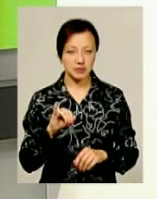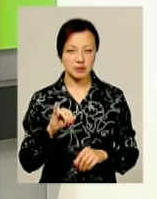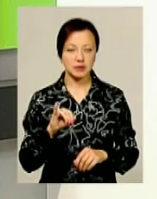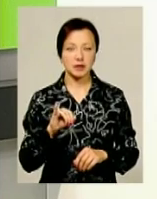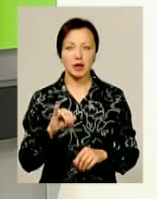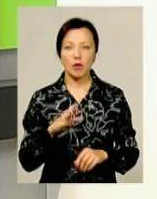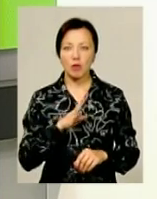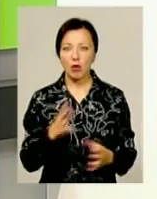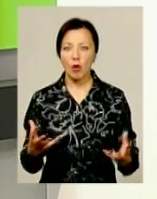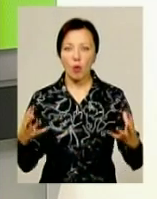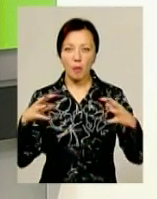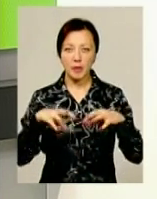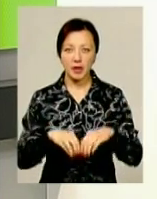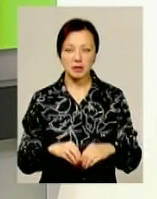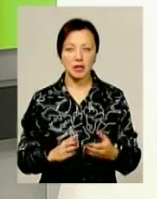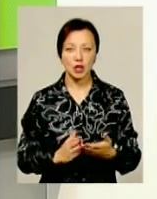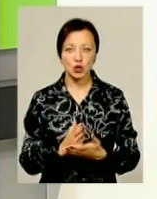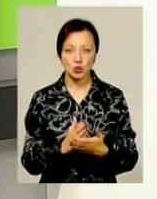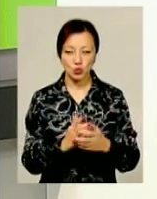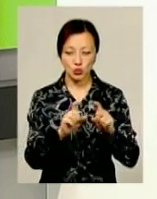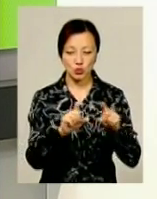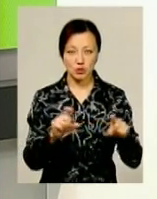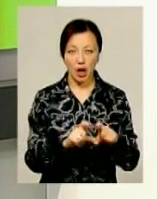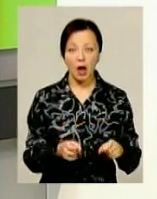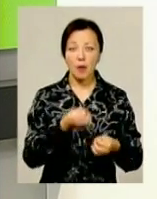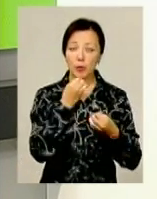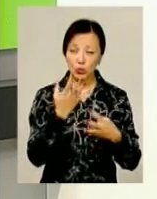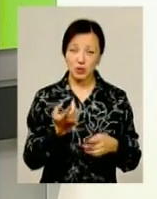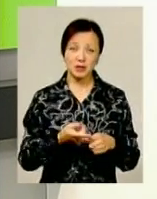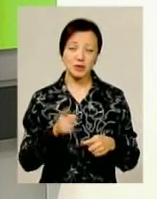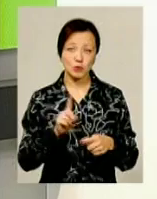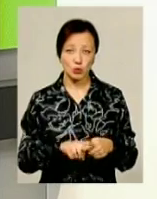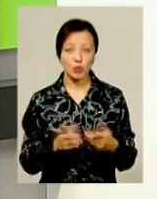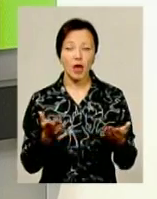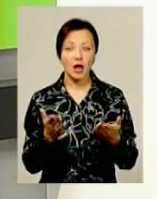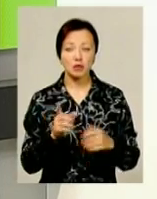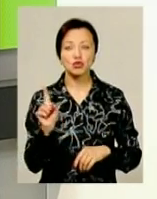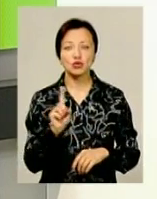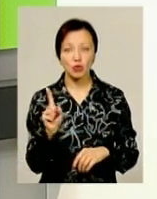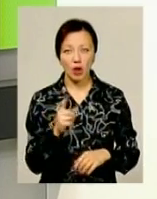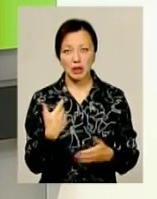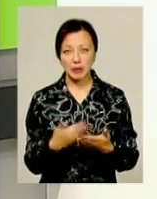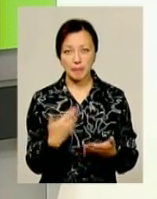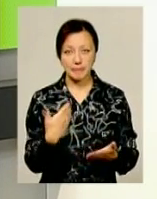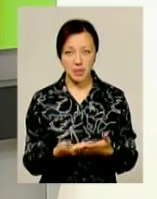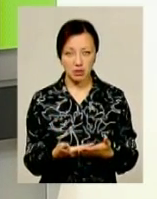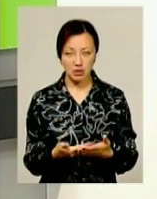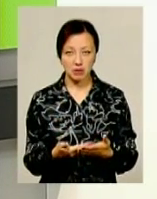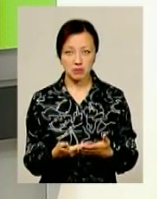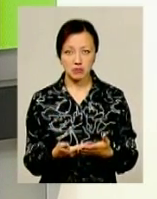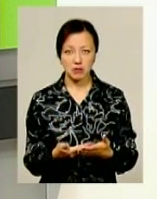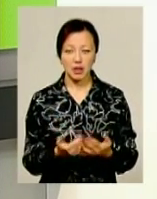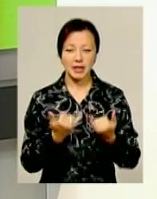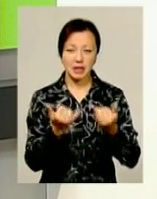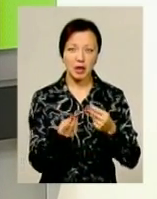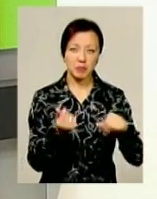пройшло таке об'єднання служб. Плюси в цьому є ті, що, наприклад, для